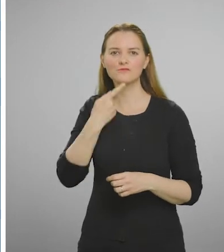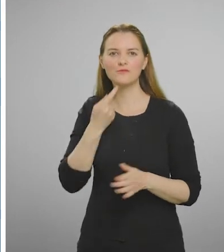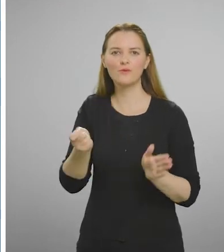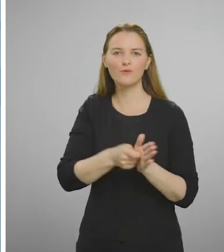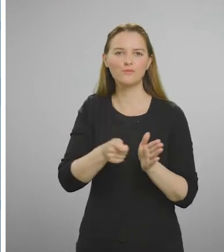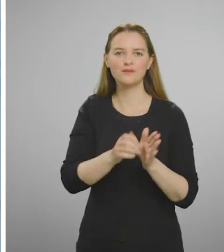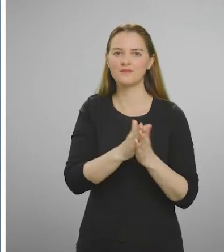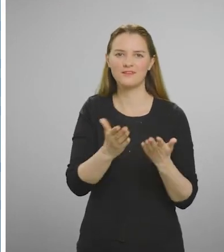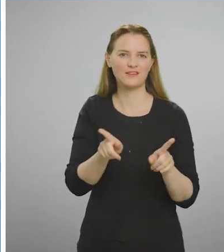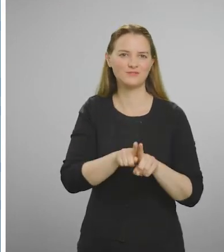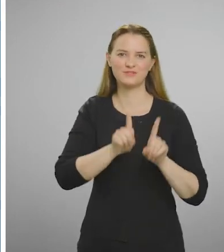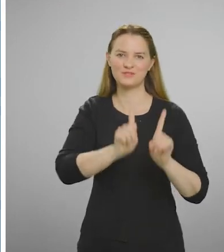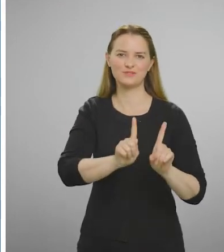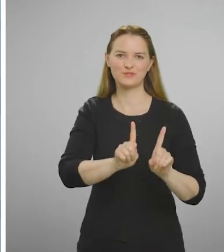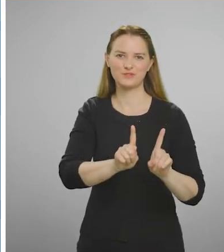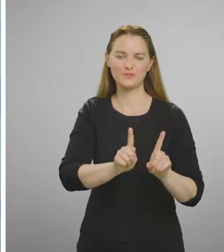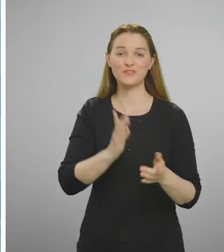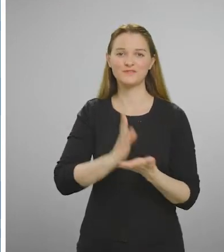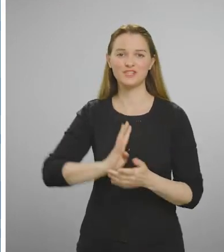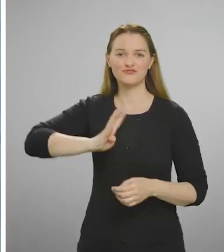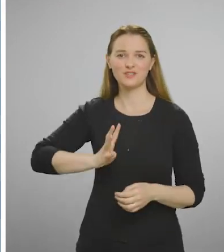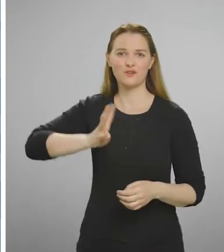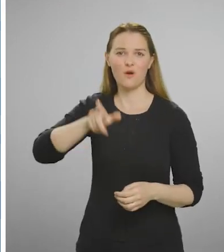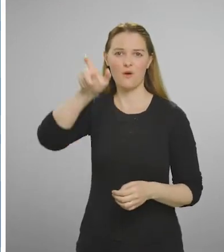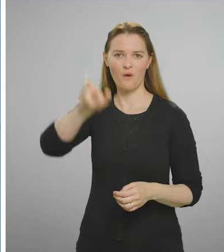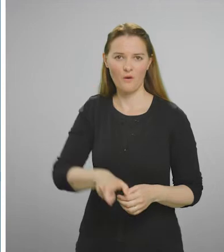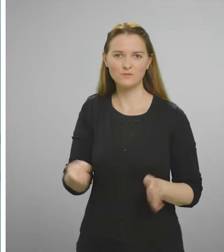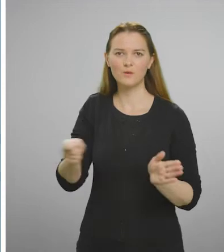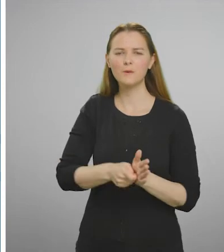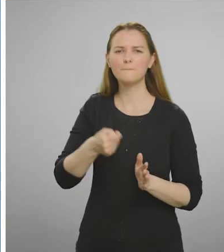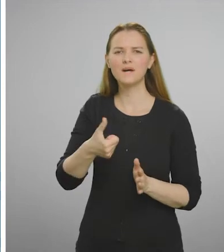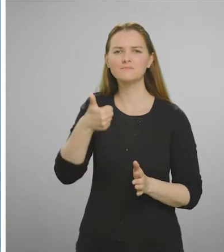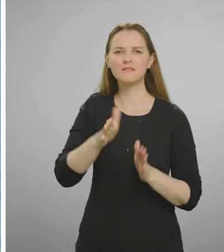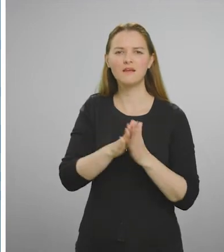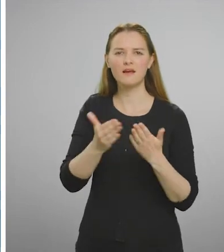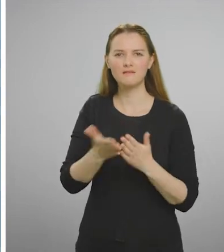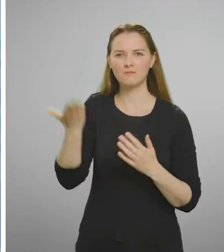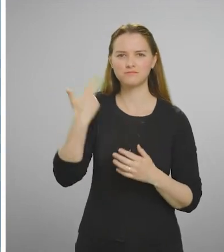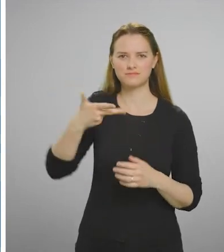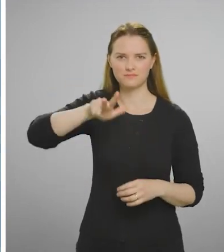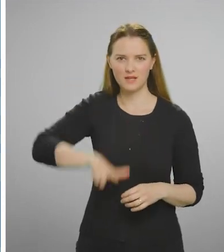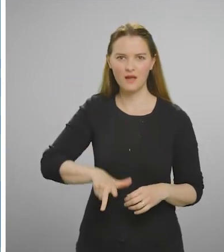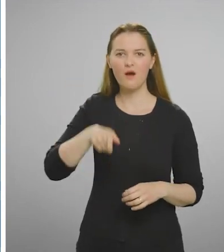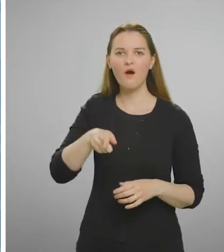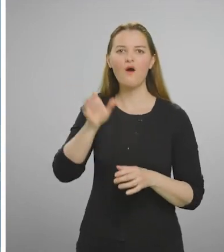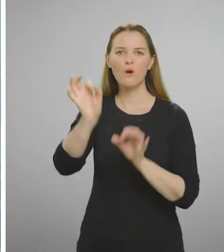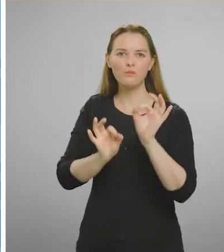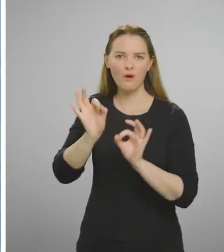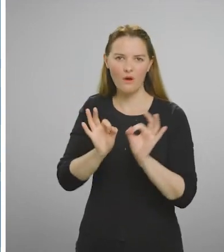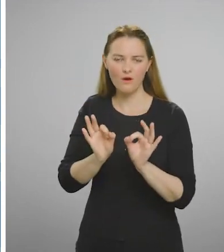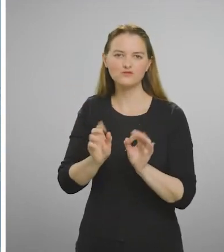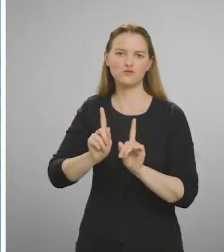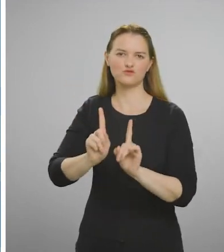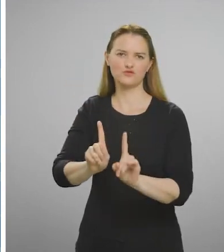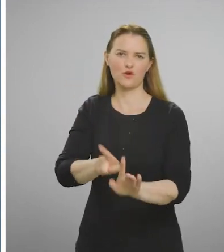promijenio. Otprilike je svaki četvrti građanin kupio barem jednu knjigu u posljednja 3 mjeseca. Ovo je postotak već